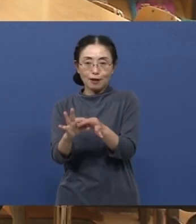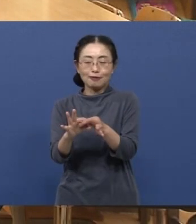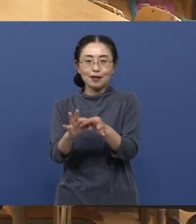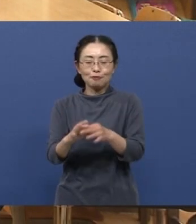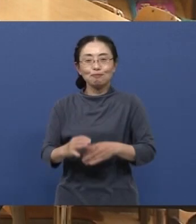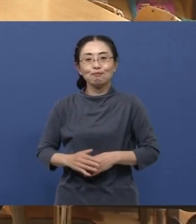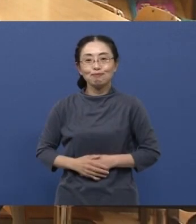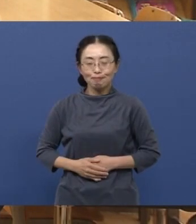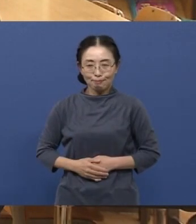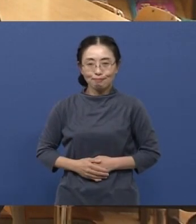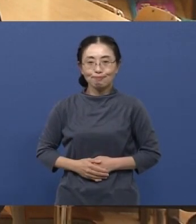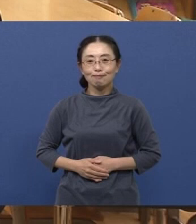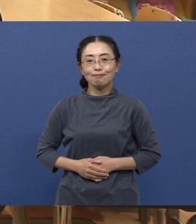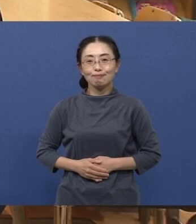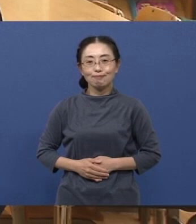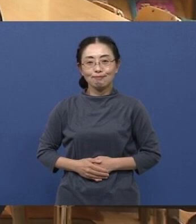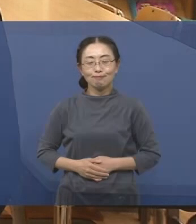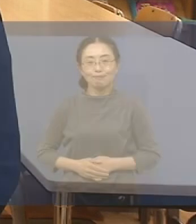多くあります。